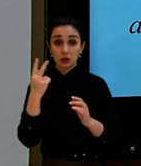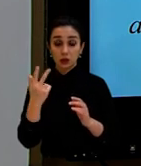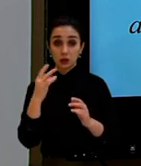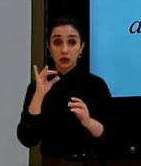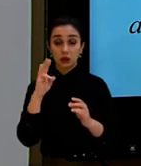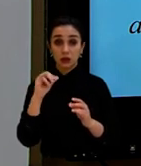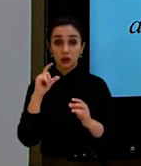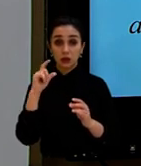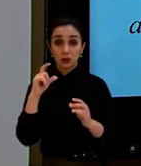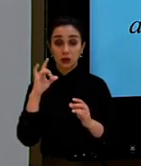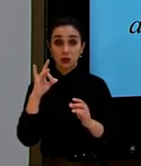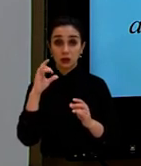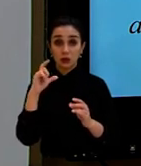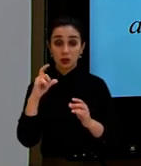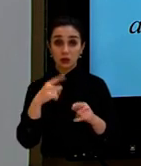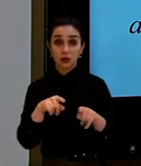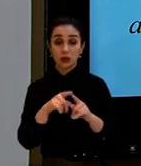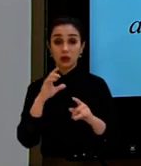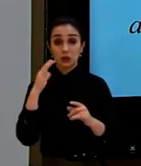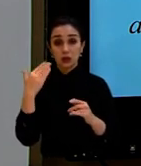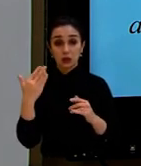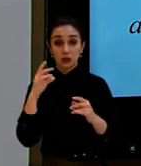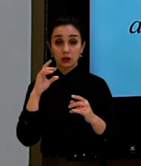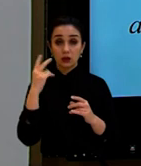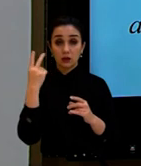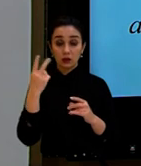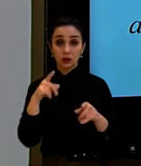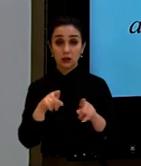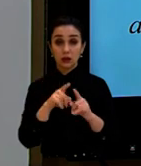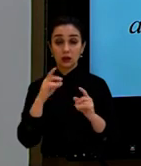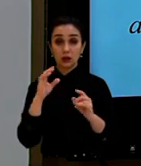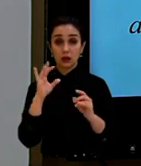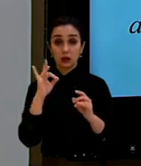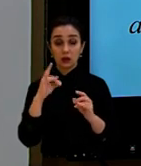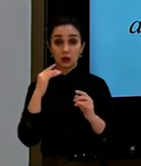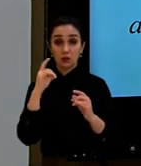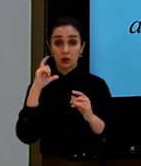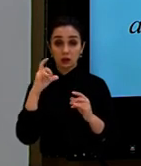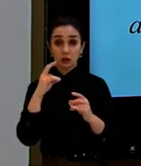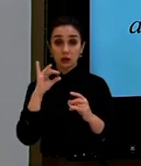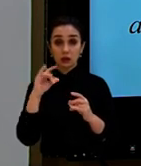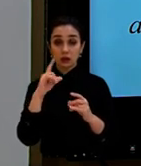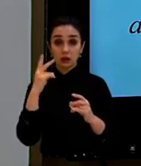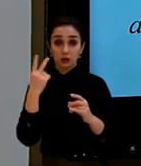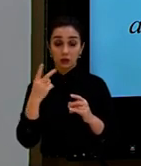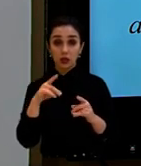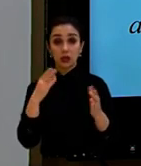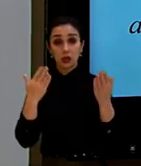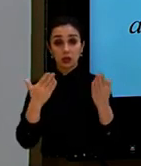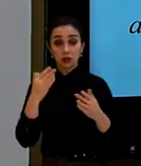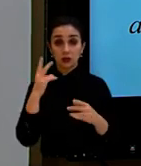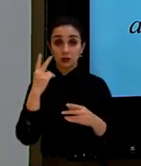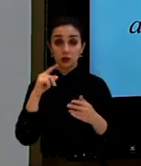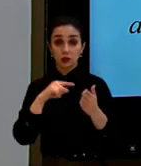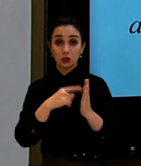на r маленькую. Сторона квадрата равна r большая умноженная на корень из 2 или